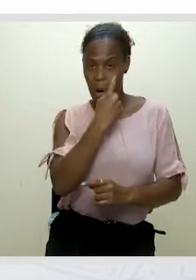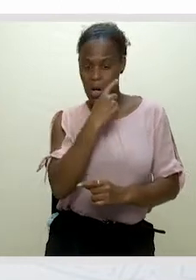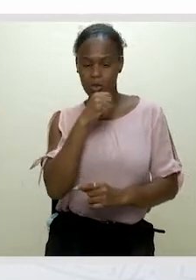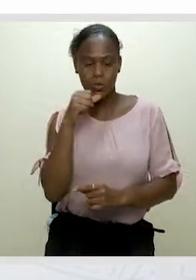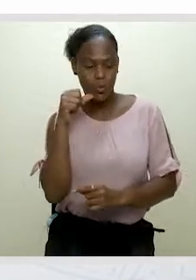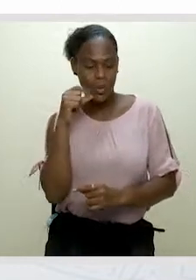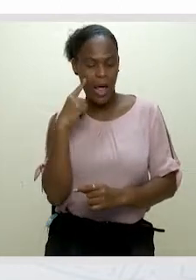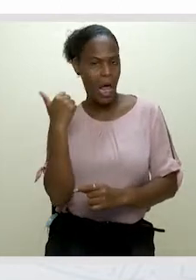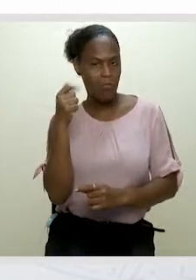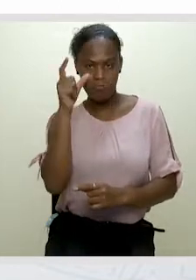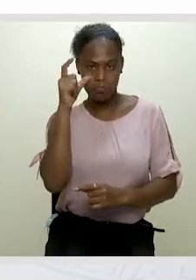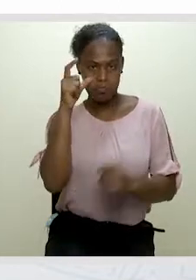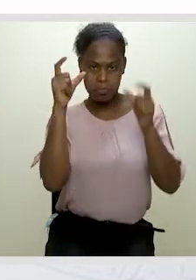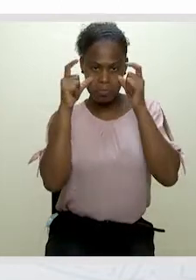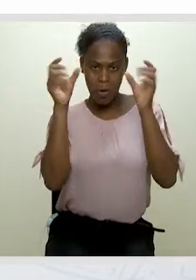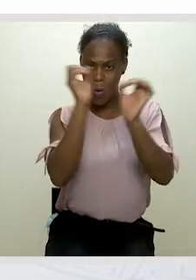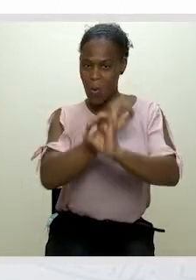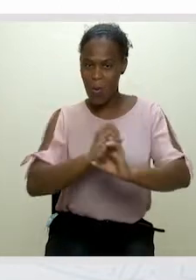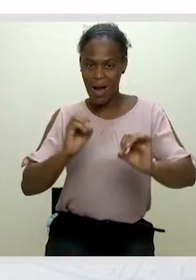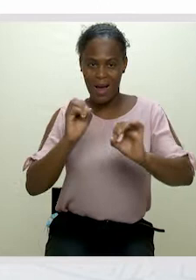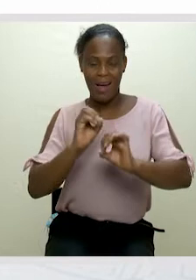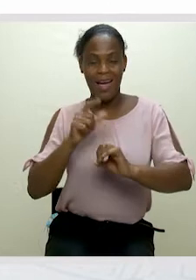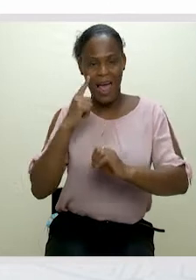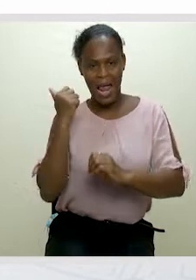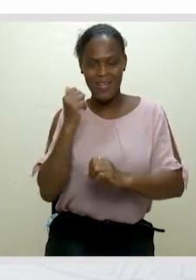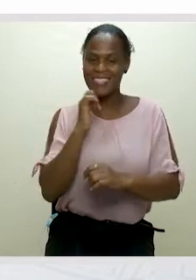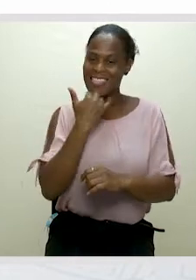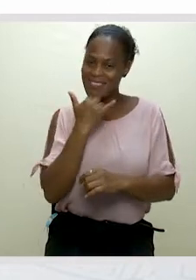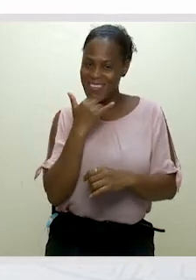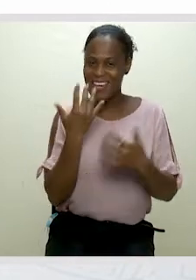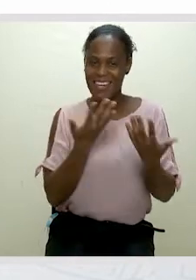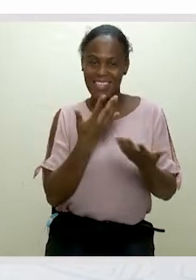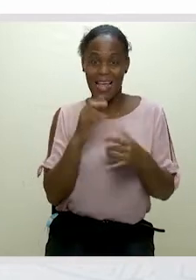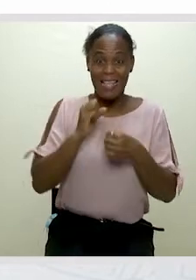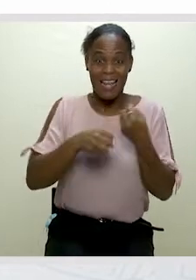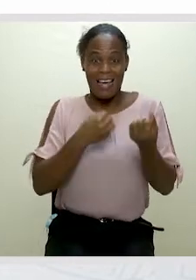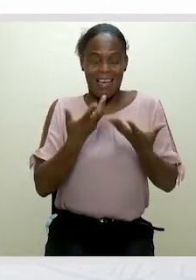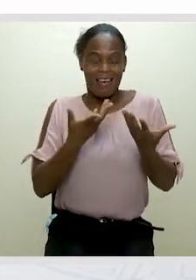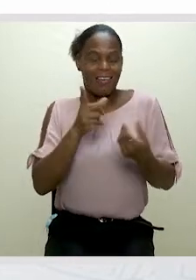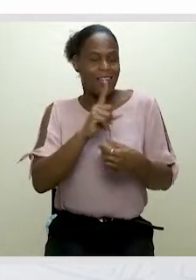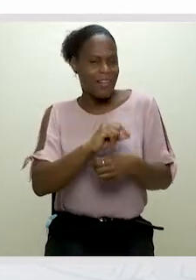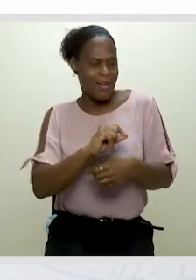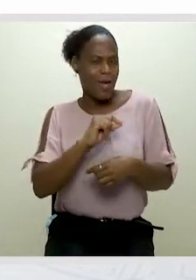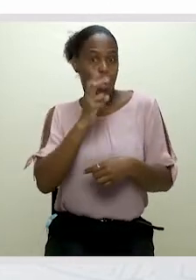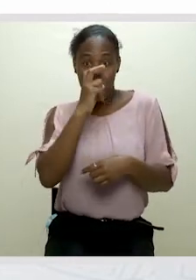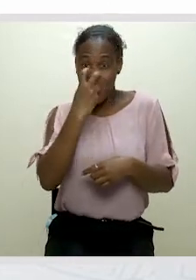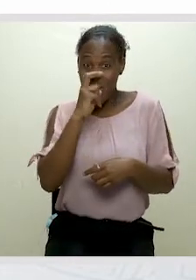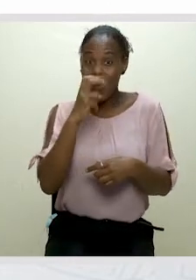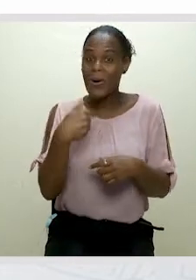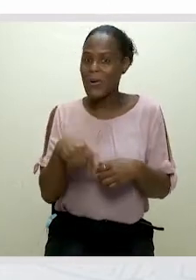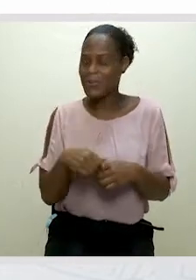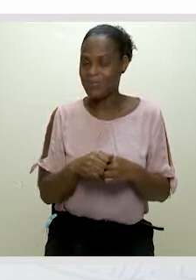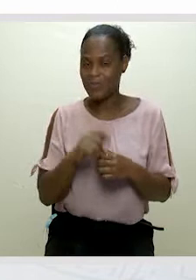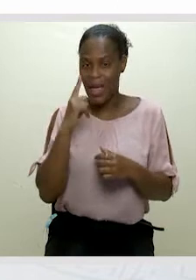porte pas de lunettes. Elle est sympathique, dynamique et très curieuse. Elle